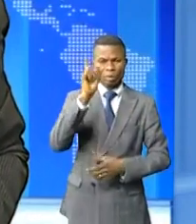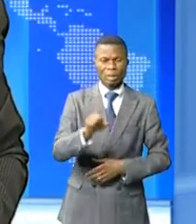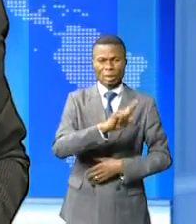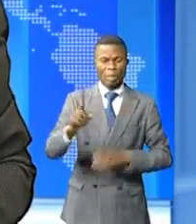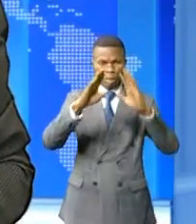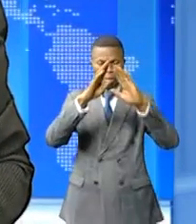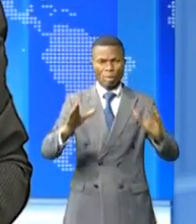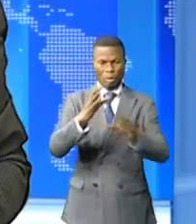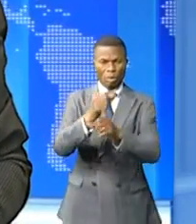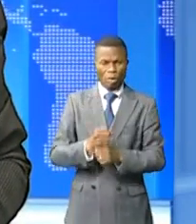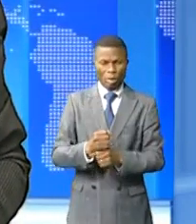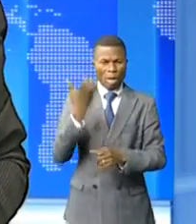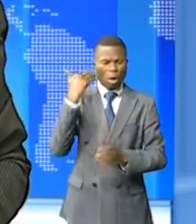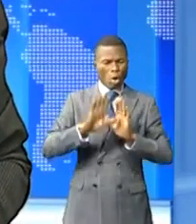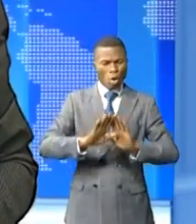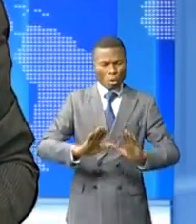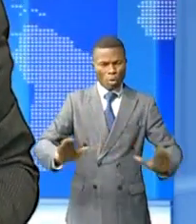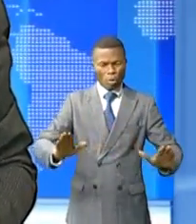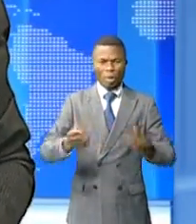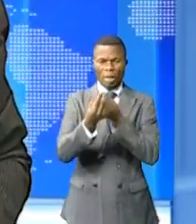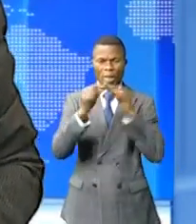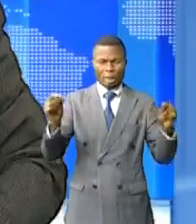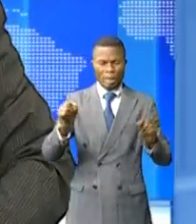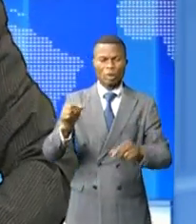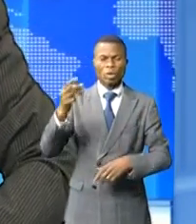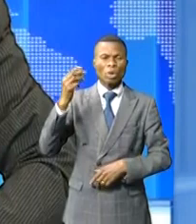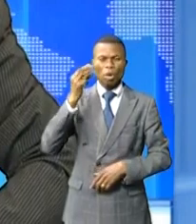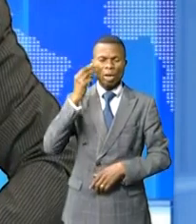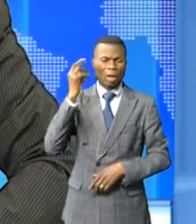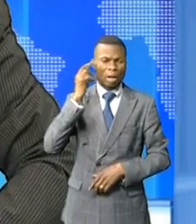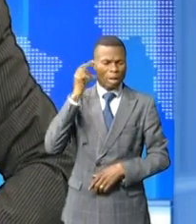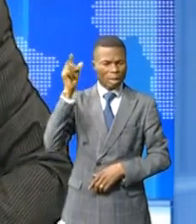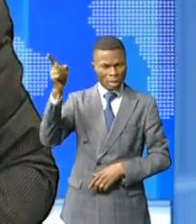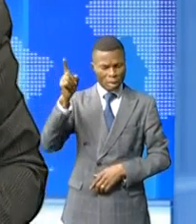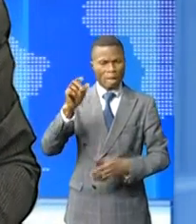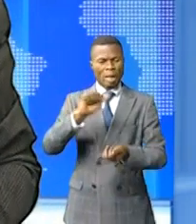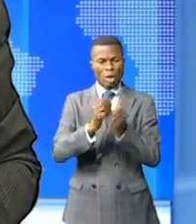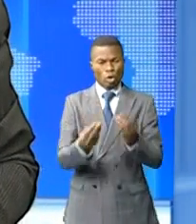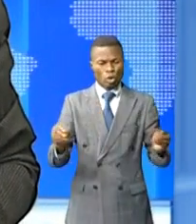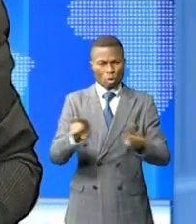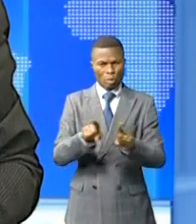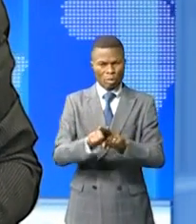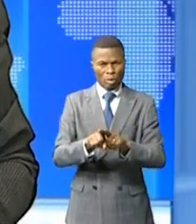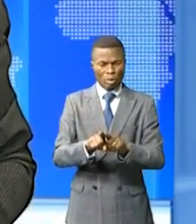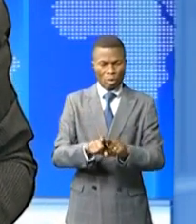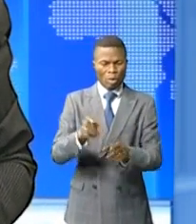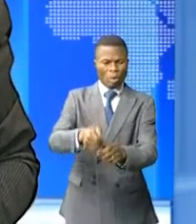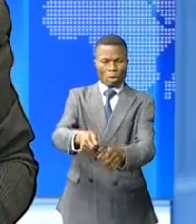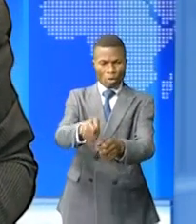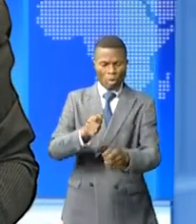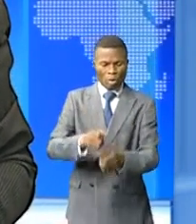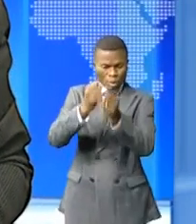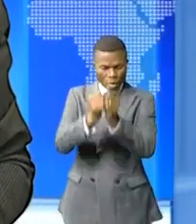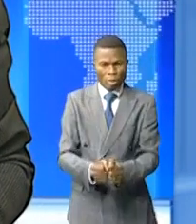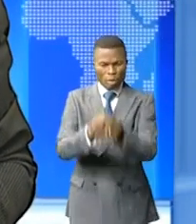ménages bénéficient de l'eau potable gratuitement à Chicapa, une solution alternative avec les bornes fontaines avant l'arrivée